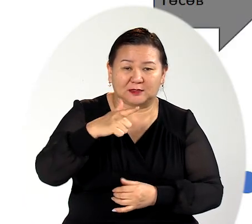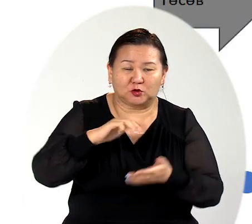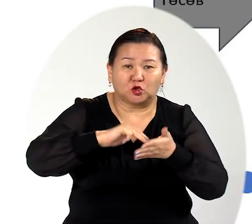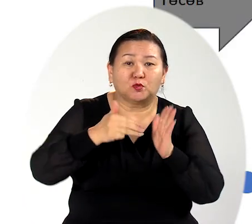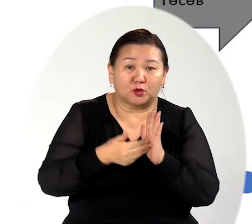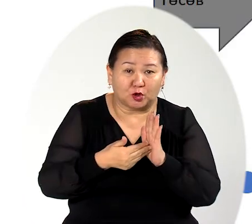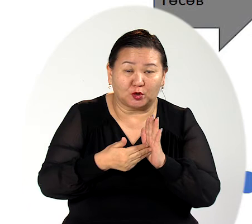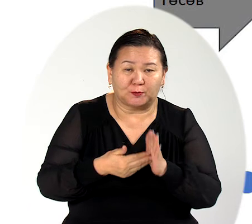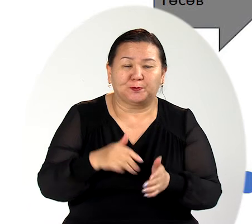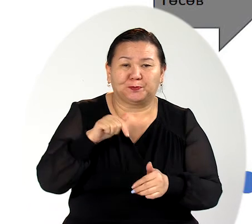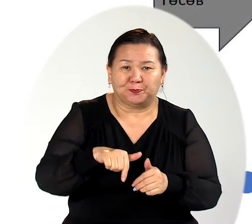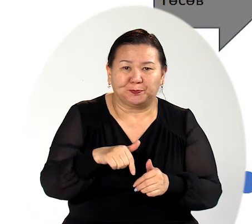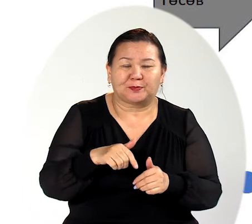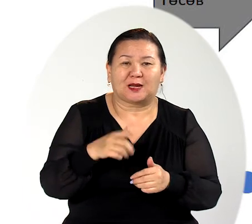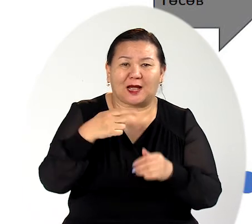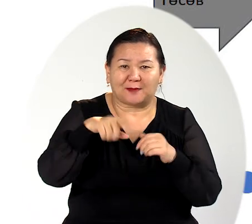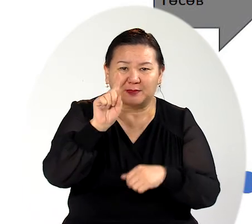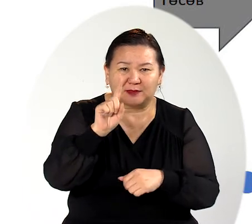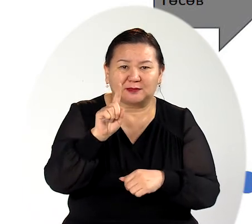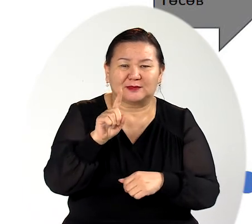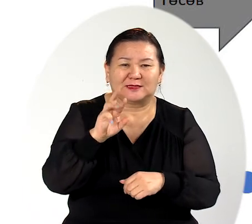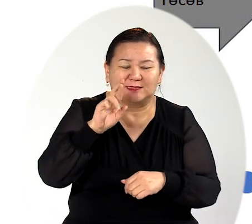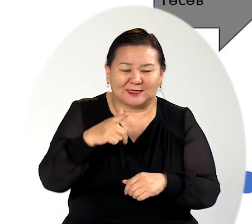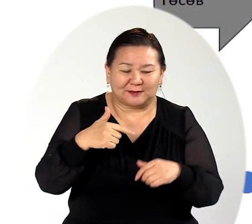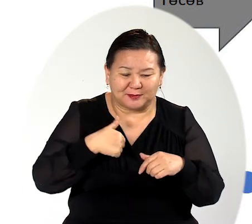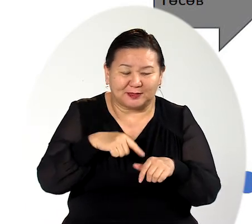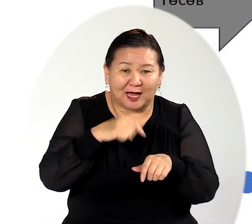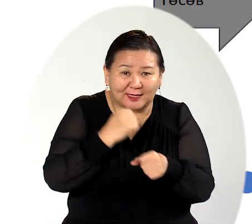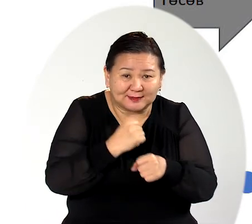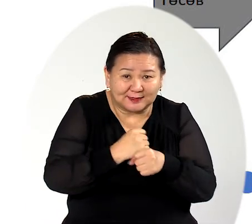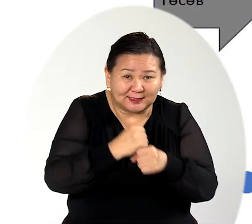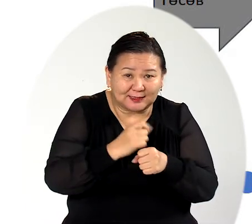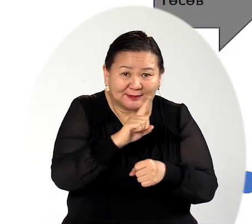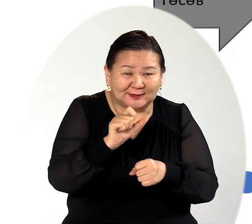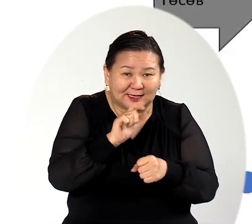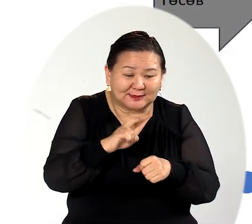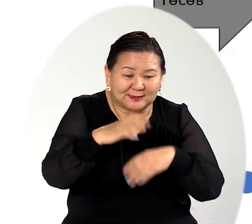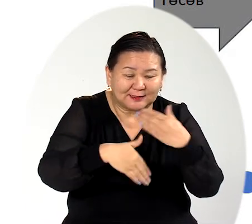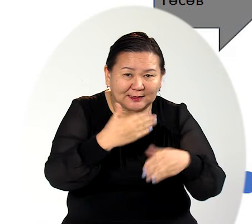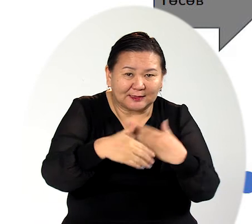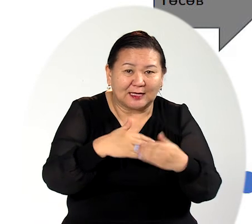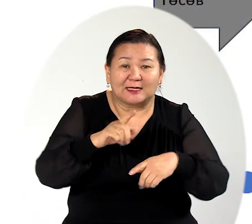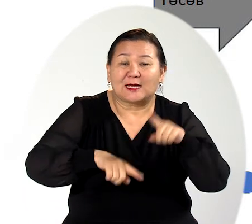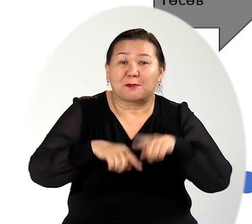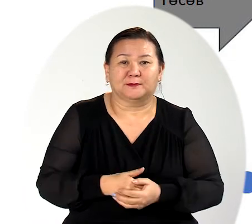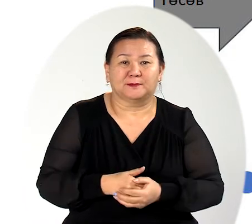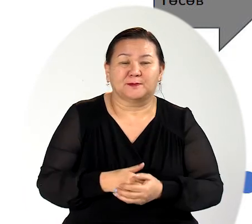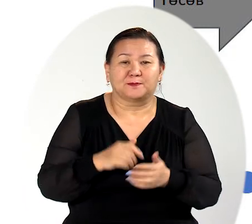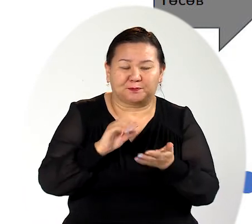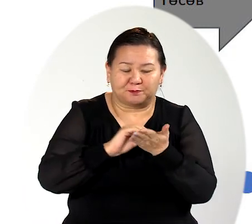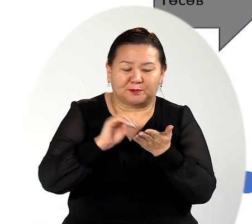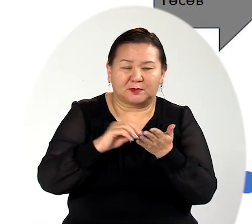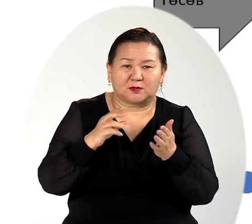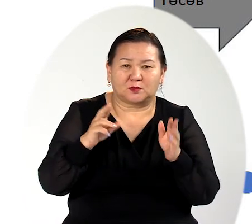төлөвлөгөө хэсэг гэж байна. За энэ дээр мэдээж хамгийн ихэнд яг миний энэ ажиллагаа тагаа зах зээлийн нөхцөл байдал маань ямар юм бэ гэдэг